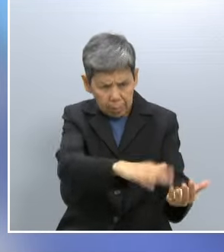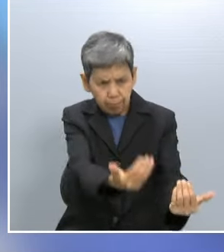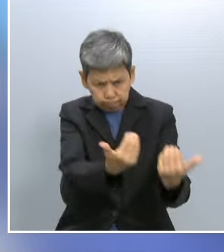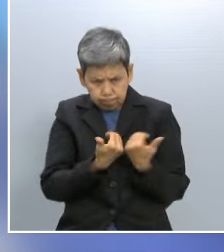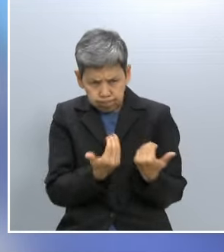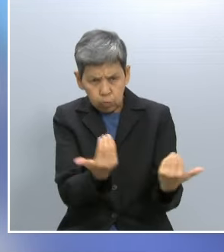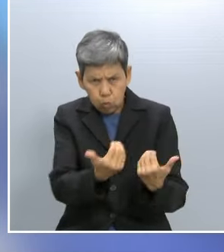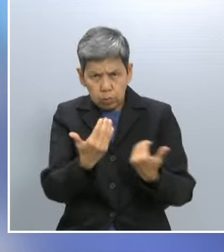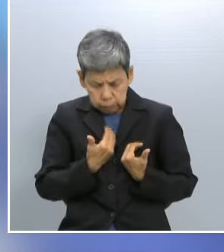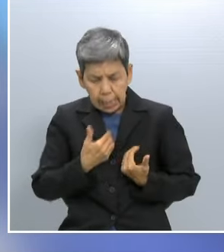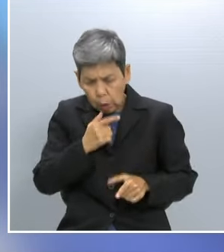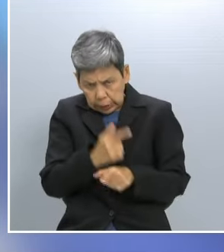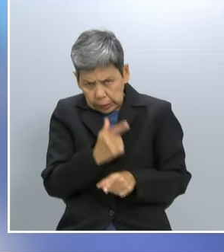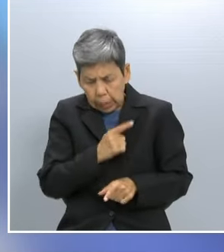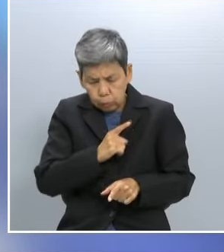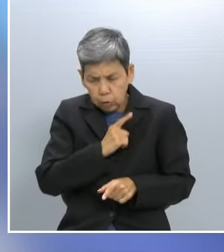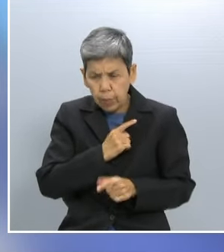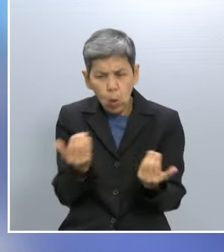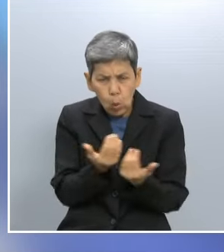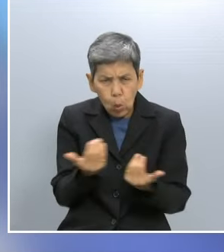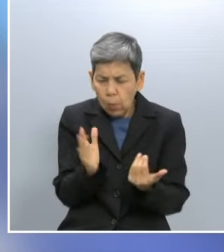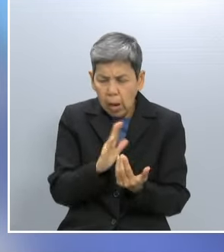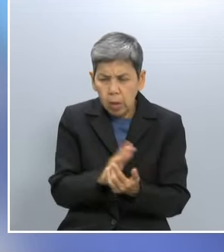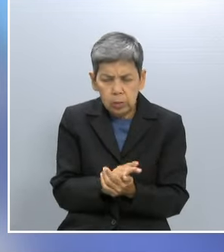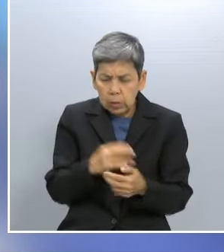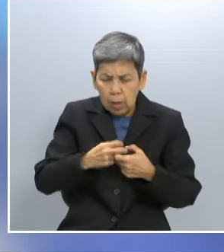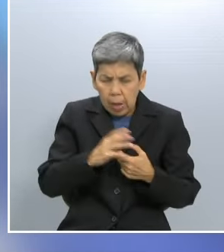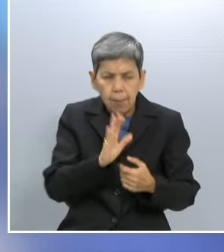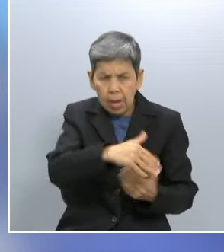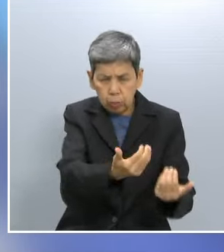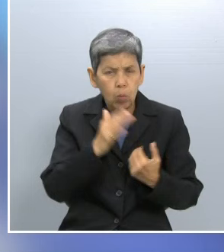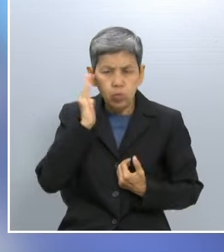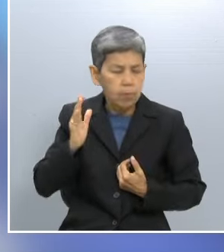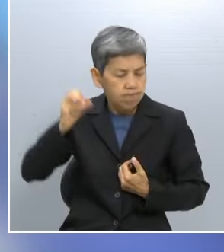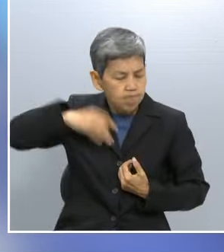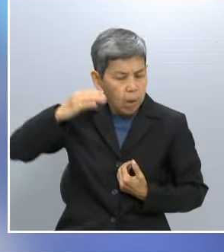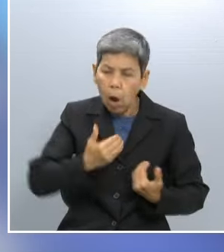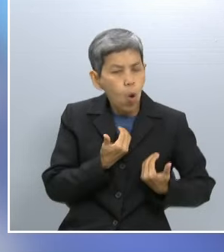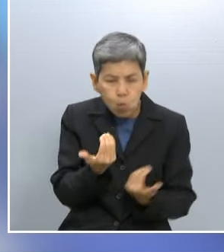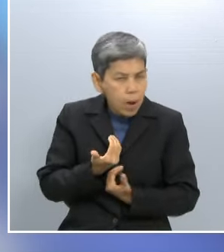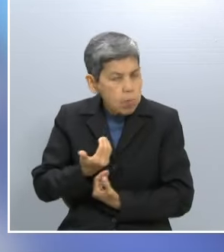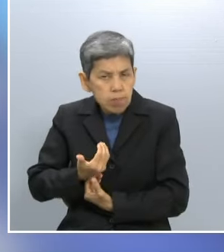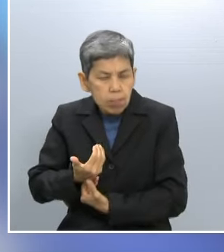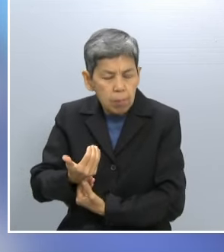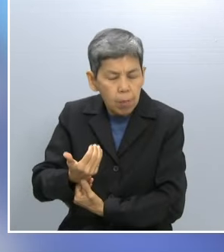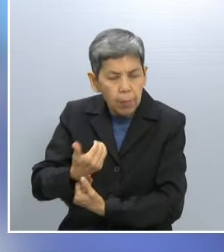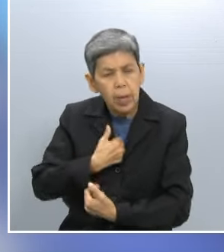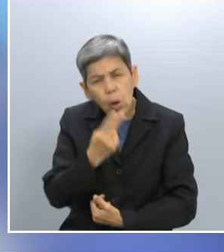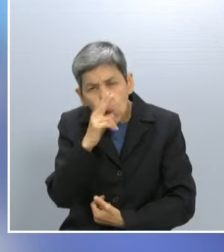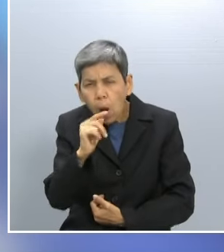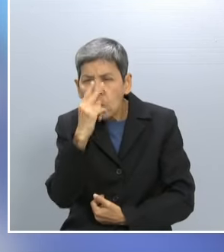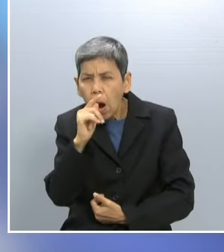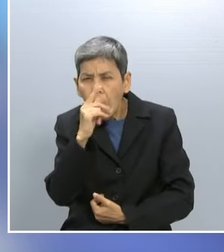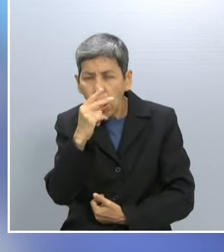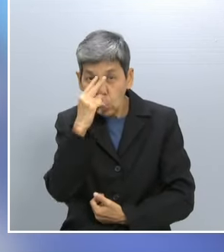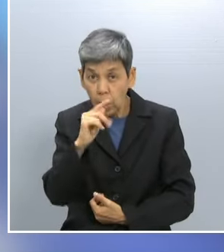ไหมเดี๋ยวจะเลี้ยงให้ไม่อยากให้ลูกของเขาเนี่ยไปลำบากด้วยแต่ทอยไม่ฟังนะจะเอาลูกไปด้วยพอติดตามข่าวตั้งแต่แรก